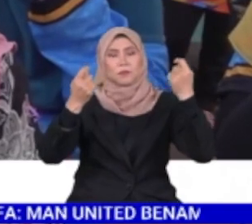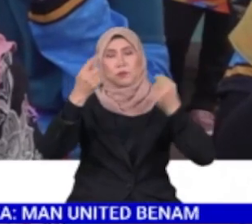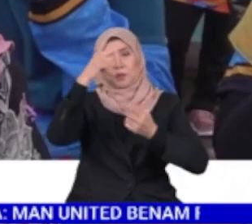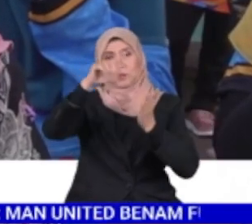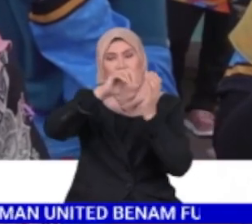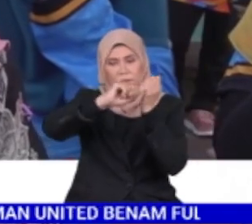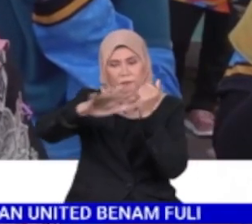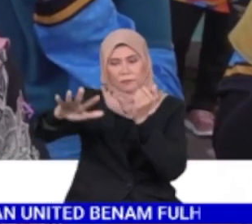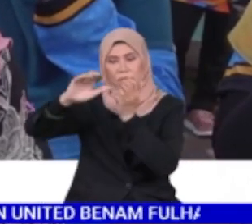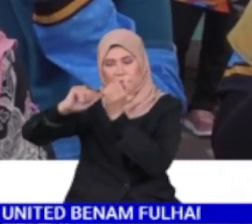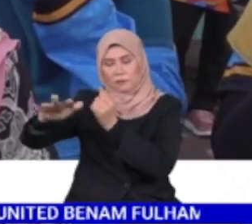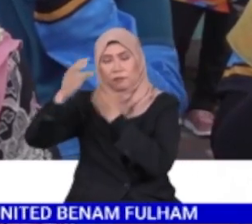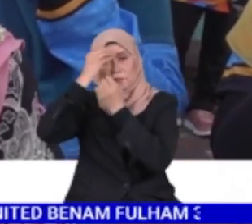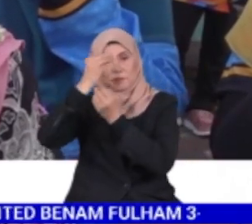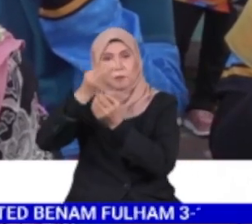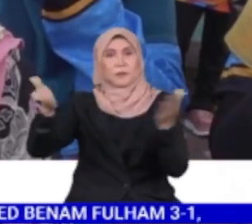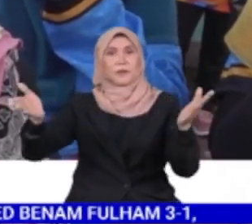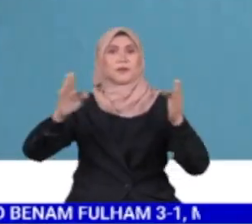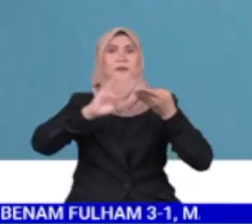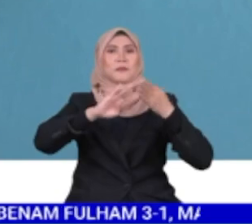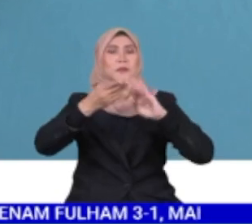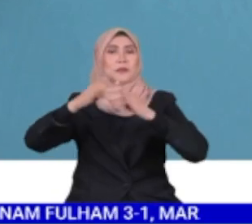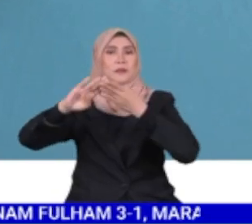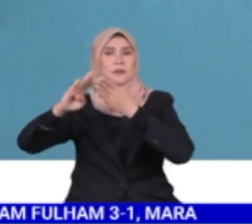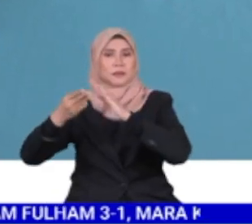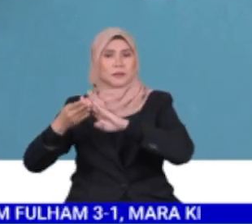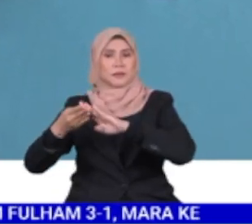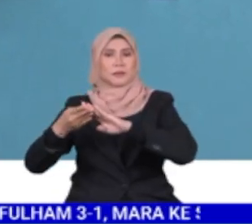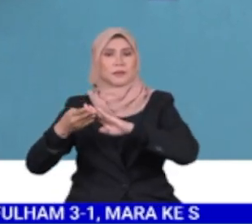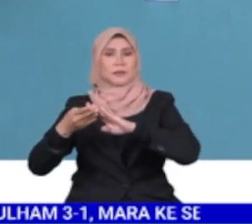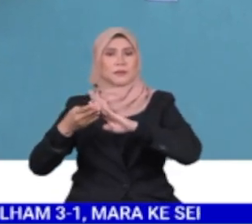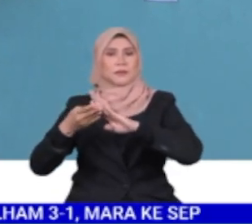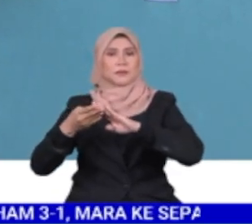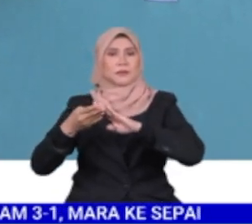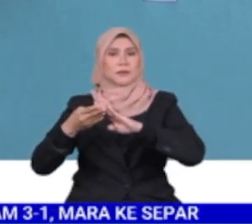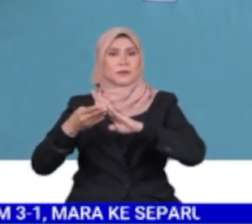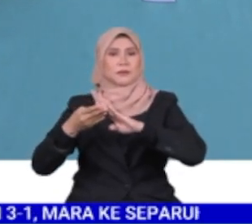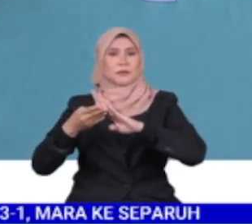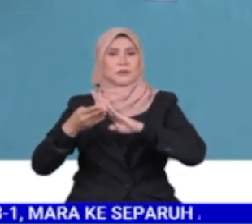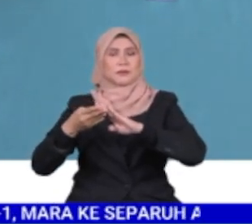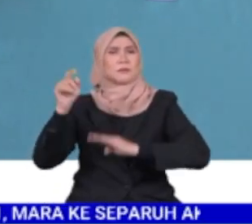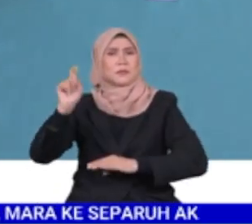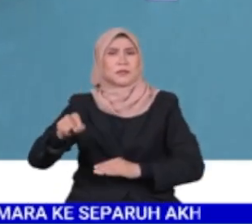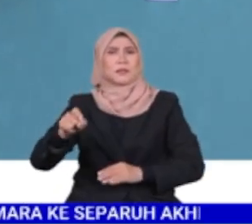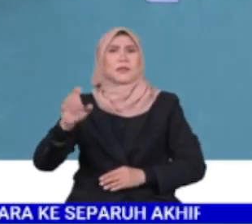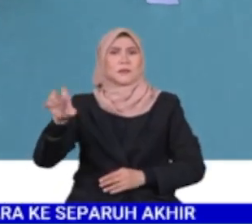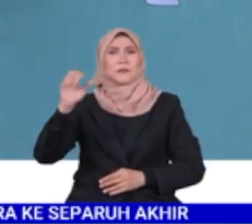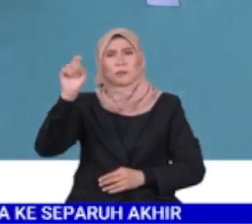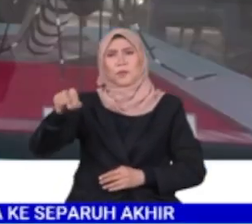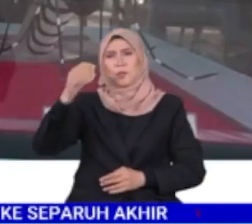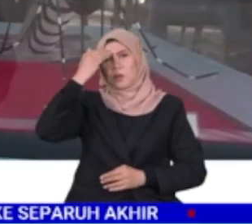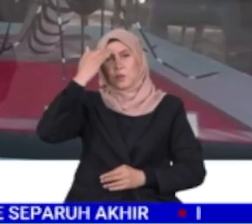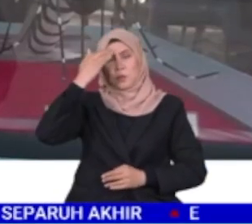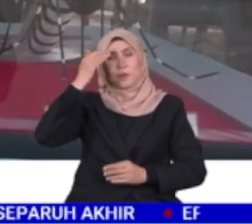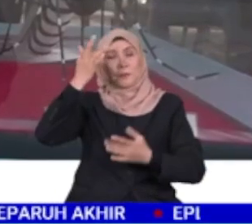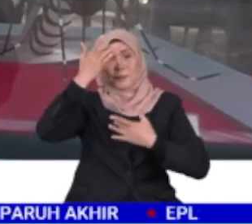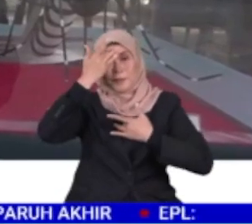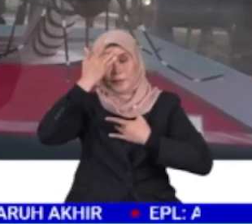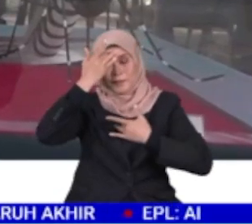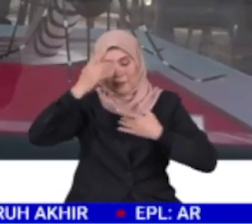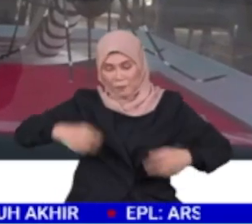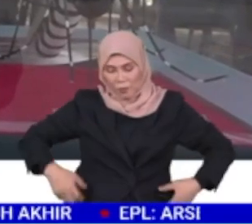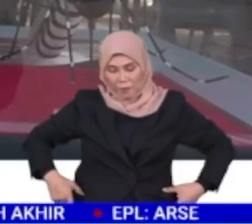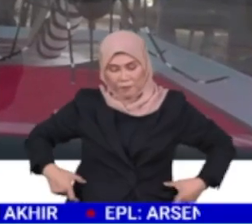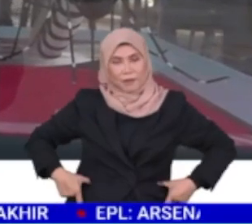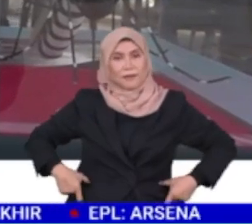mewar-warkan kepada community supaya ambil pasal penyakit buah Pinggang ini